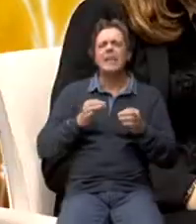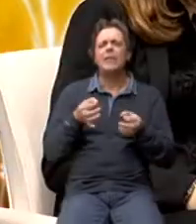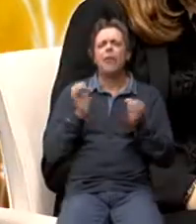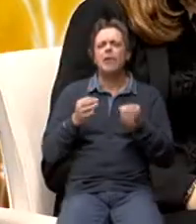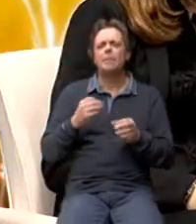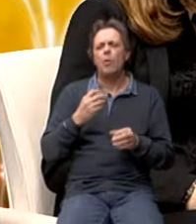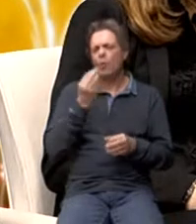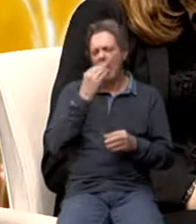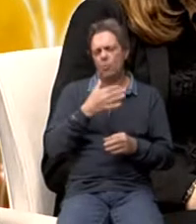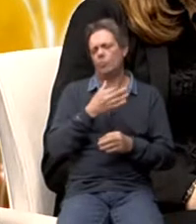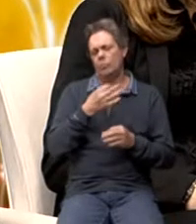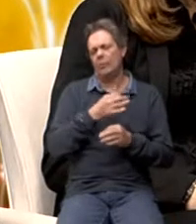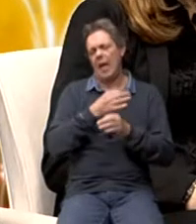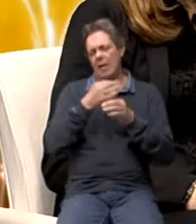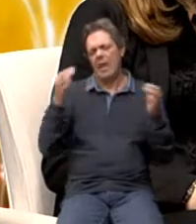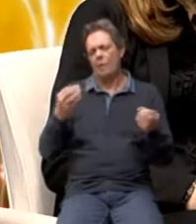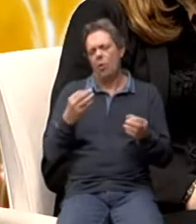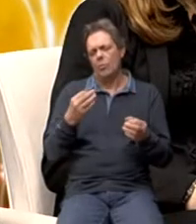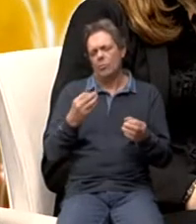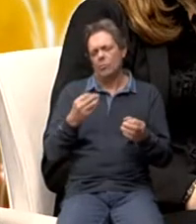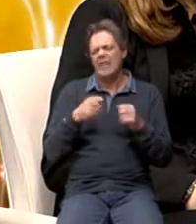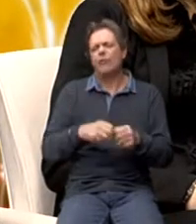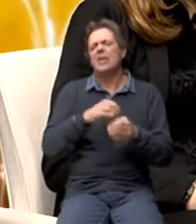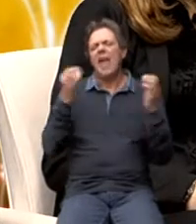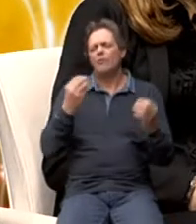Hrvatskog zavoda za javno zdravstvo. Tako je. A tu je